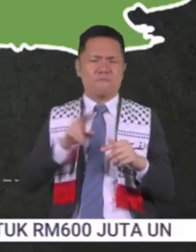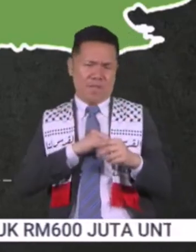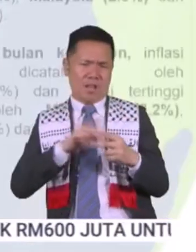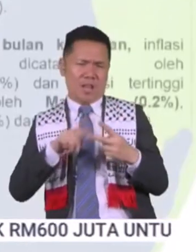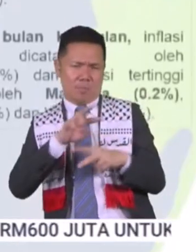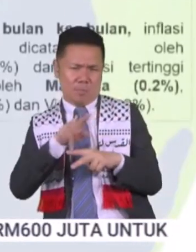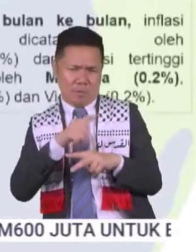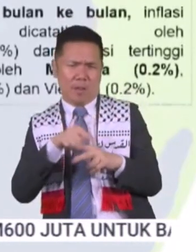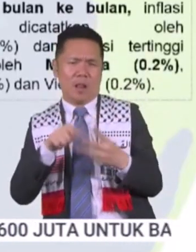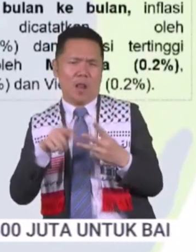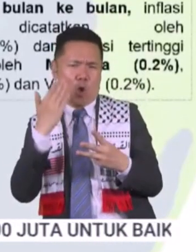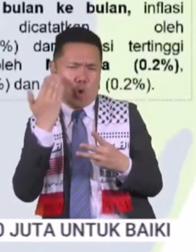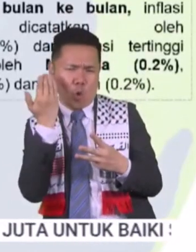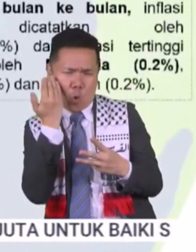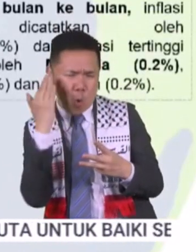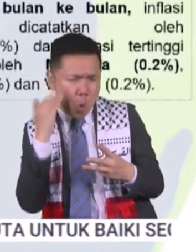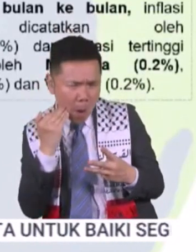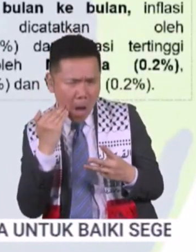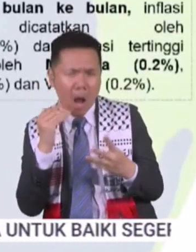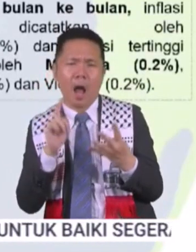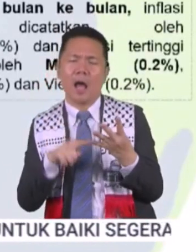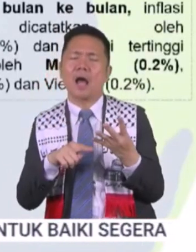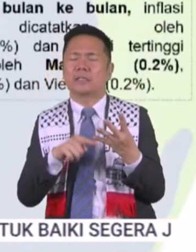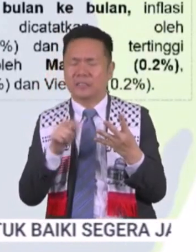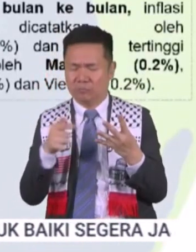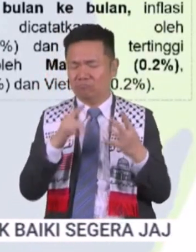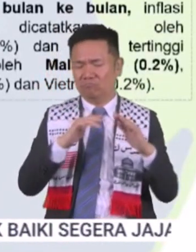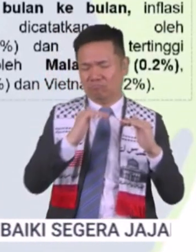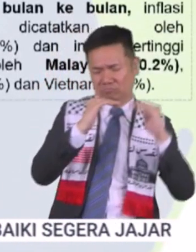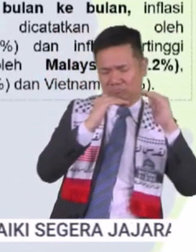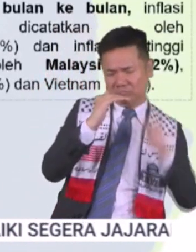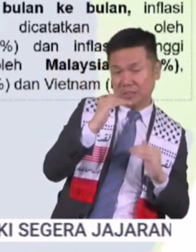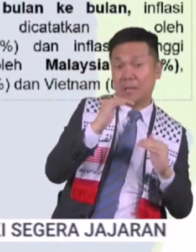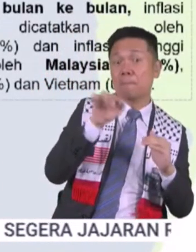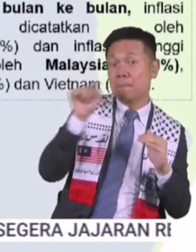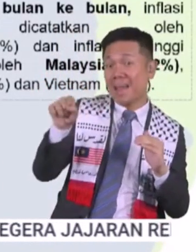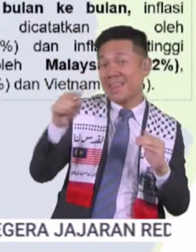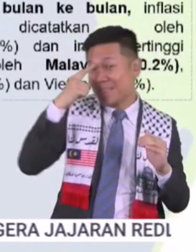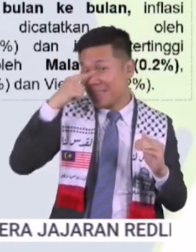Indonesia dan Korea Selatan, namun lebih tinggi berbanding Thailand dan China.